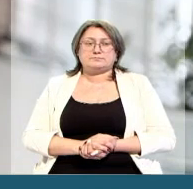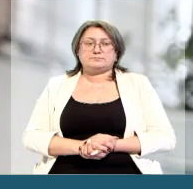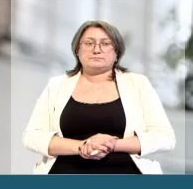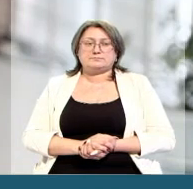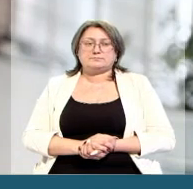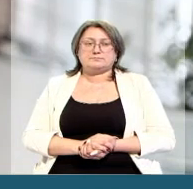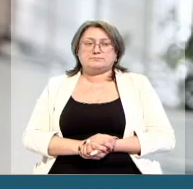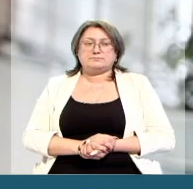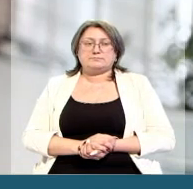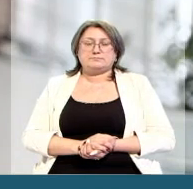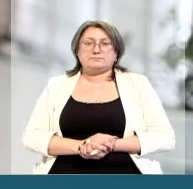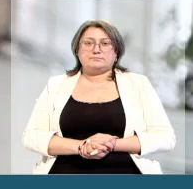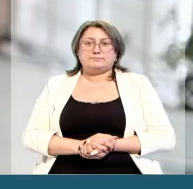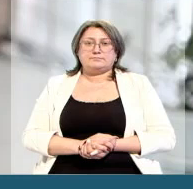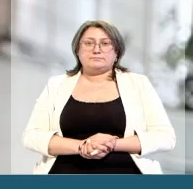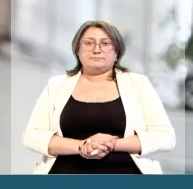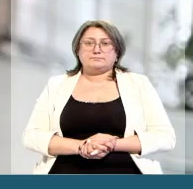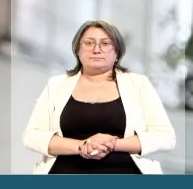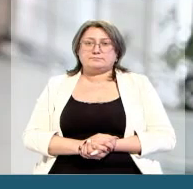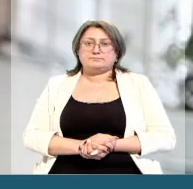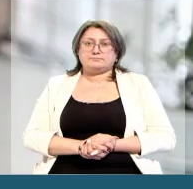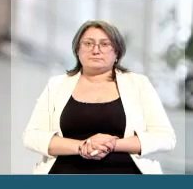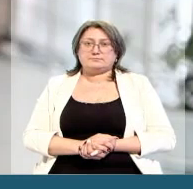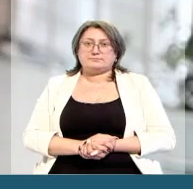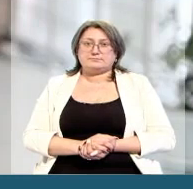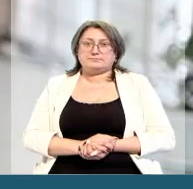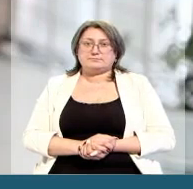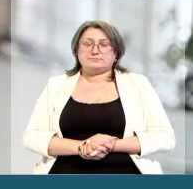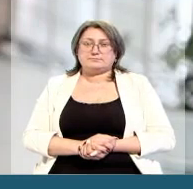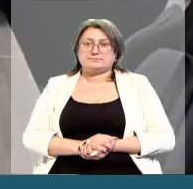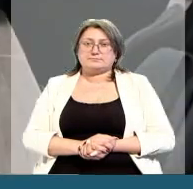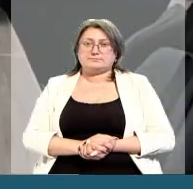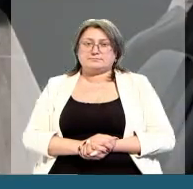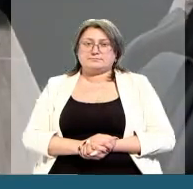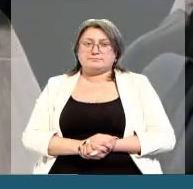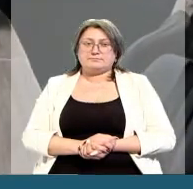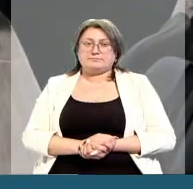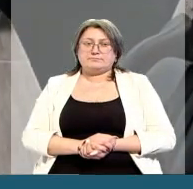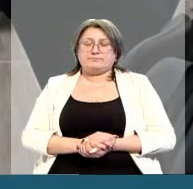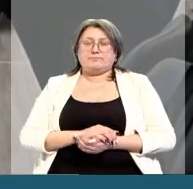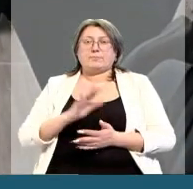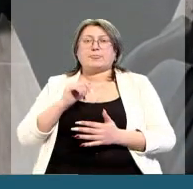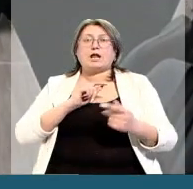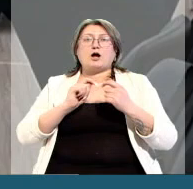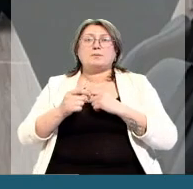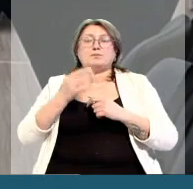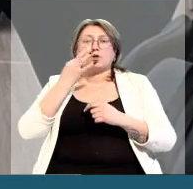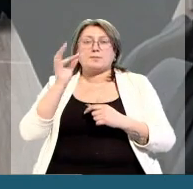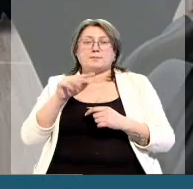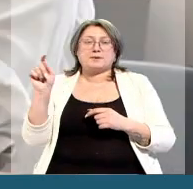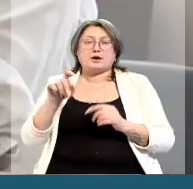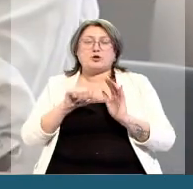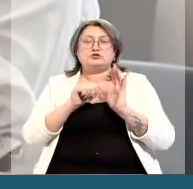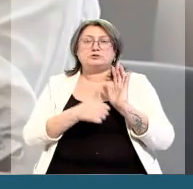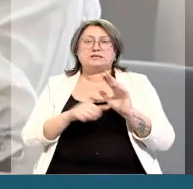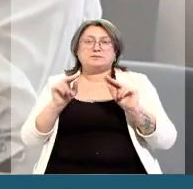қалаларға тарай берсін деген сенімдеміз. Бұл бәріне де пайдалы болады деген ойдамын. Тәжірибе алмасуға Петропавл қаласынан